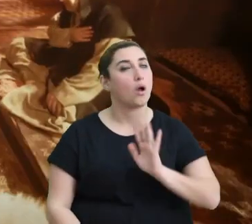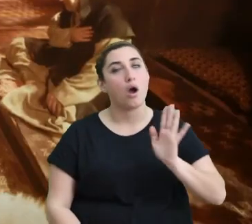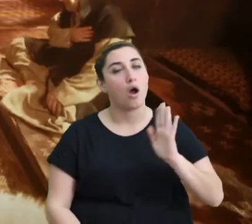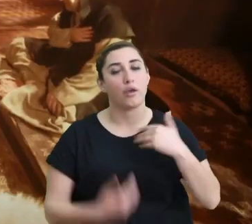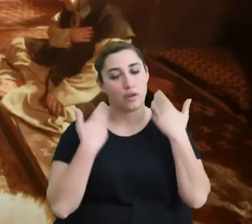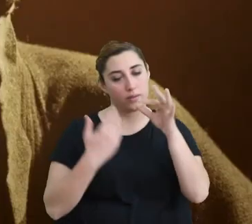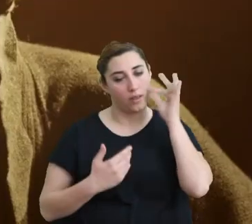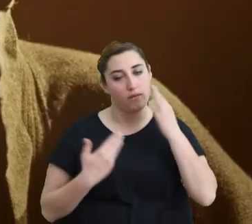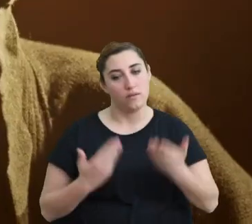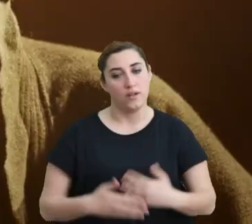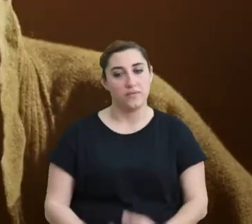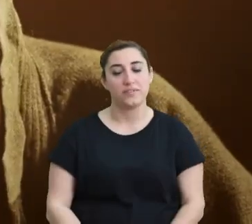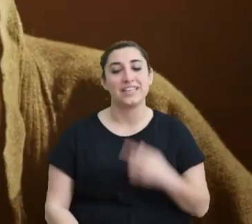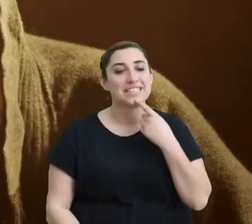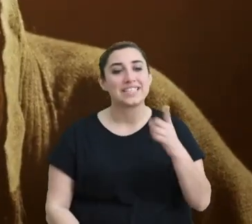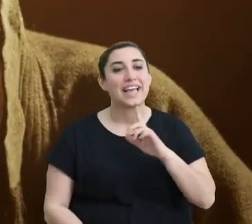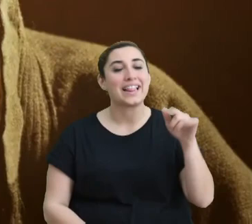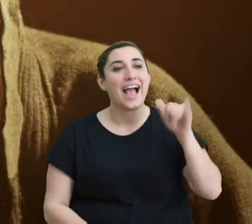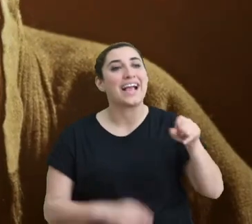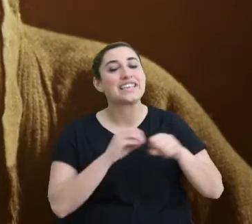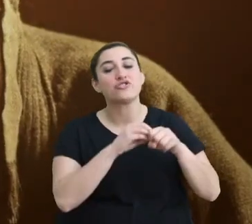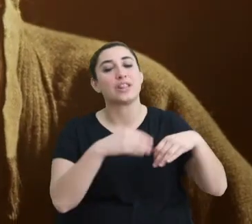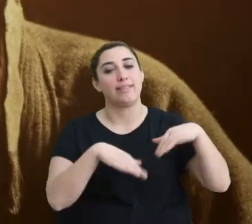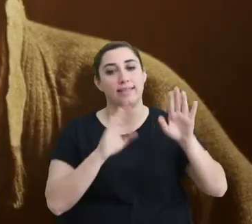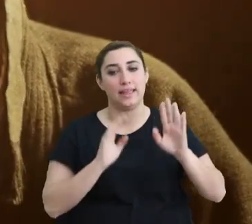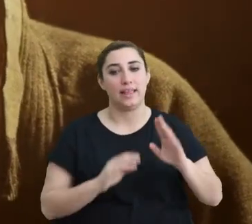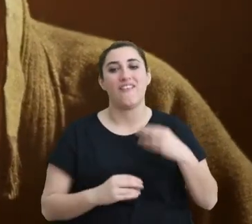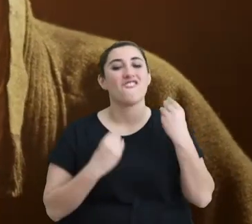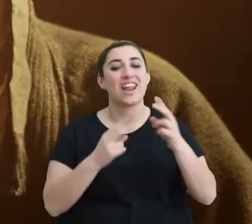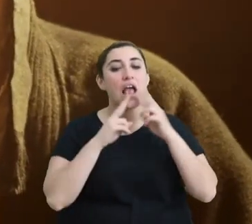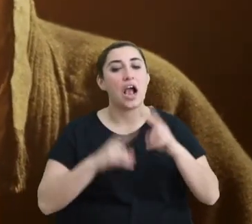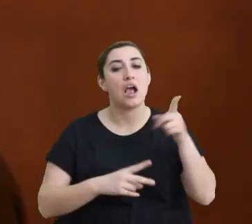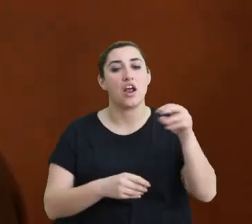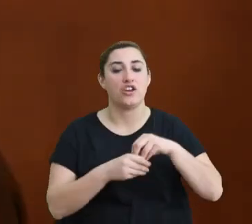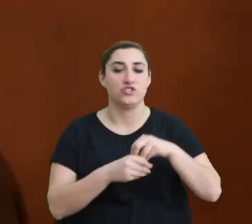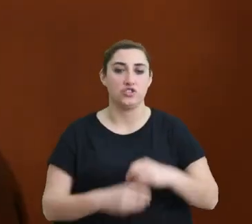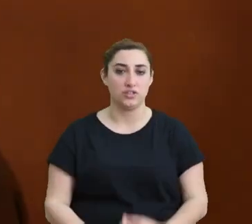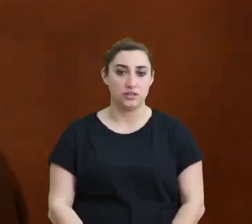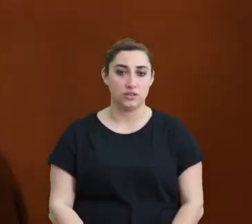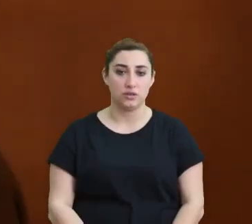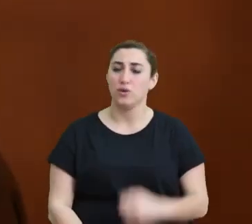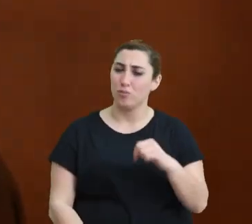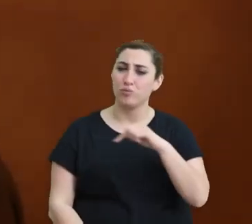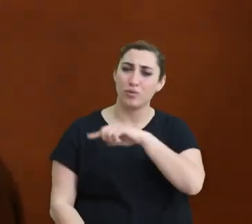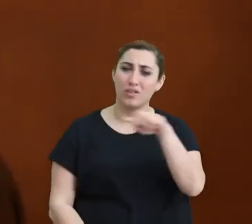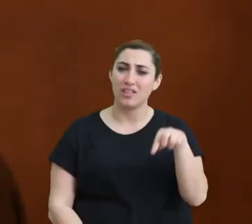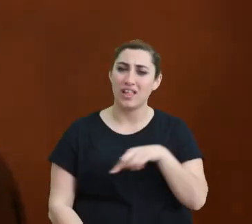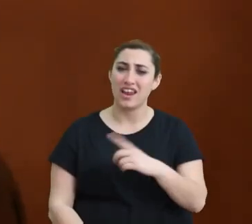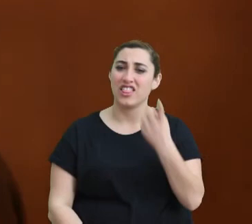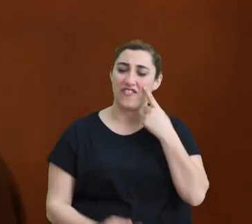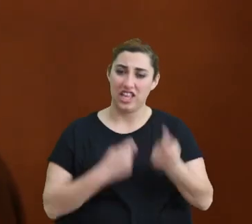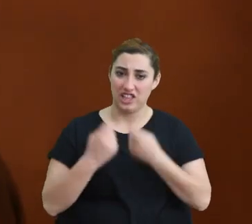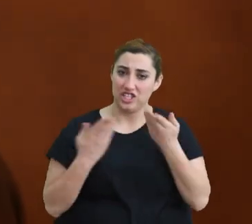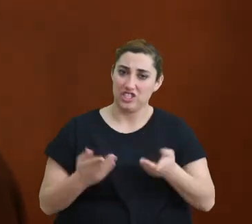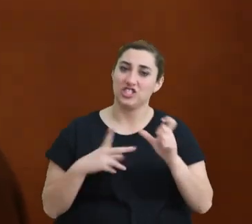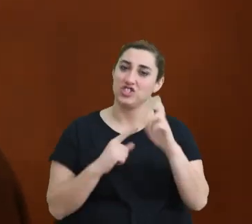Haşa kadı efendi. İtirazımız adalete değil, verilen hükmedir. Bunlar devlet